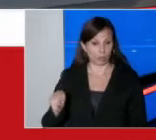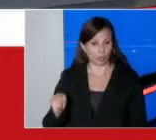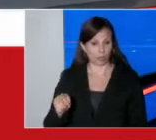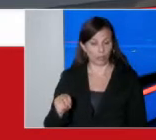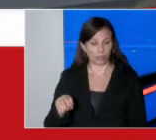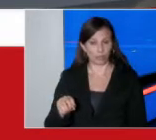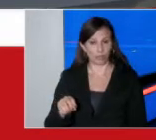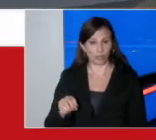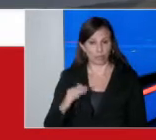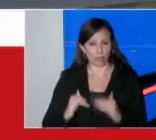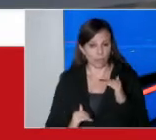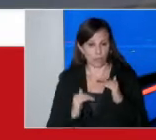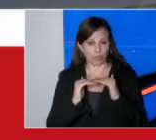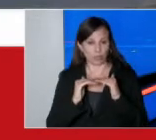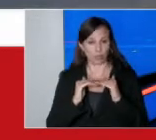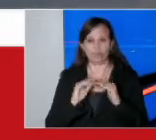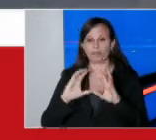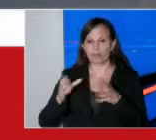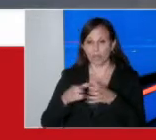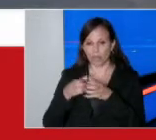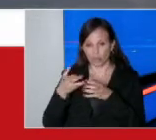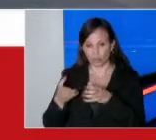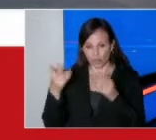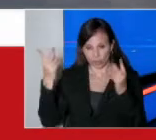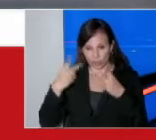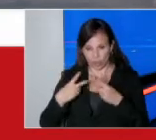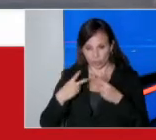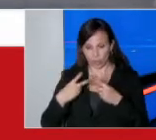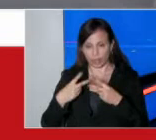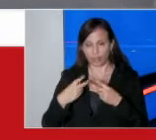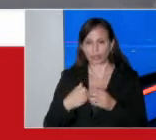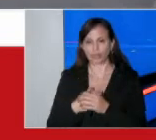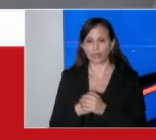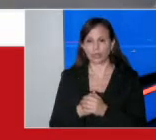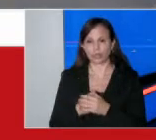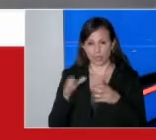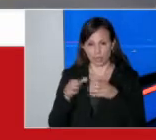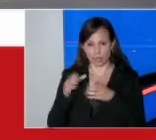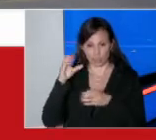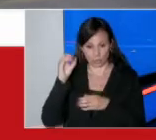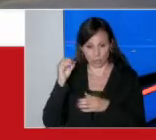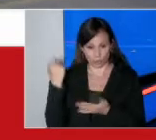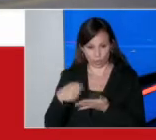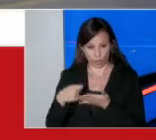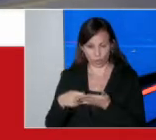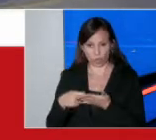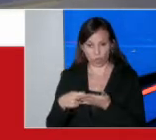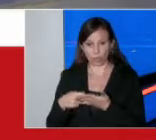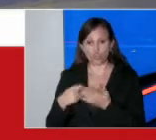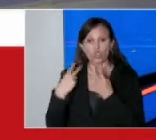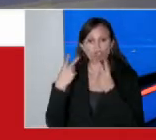אנחנו, קודם כל, זו חברה, שוב, שנבין את הזה, באמת היא שווה, החברה הזאת, סקוואר, שווה באמת